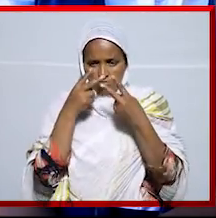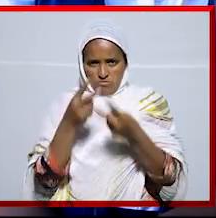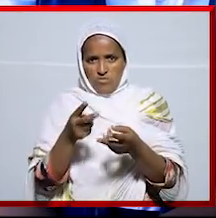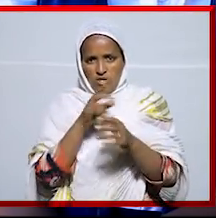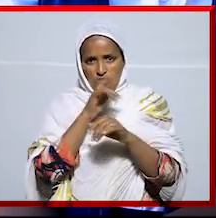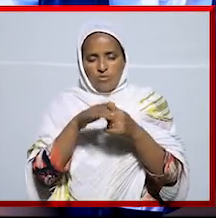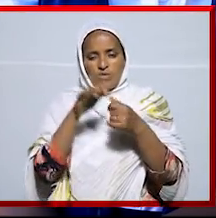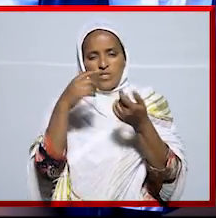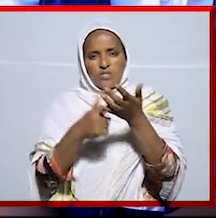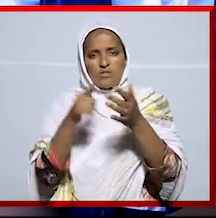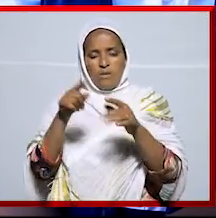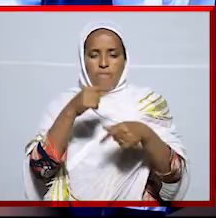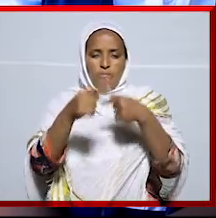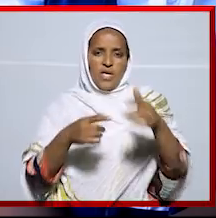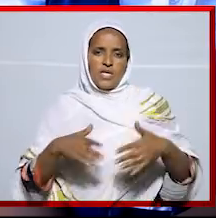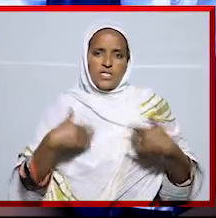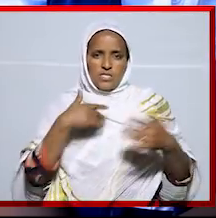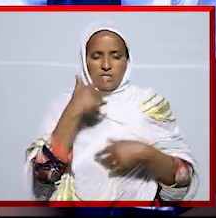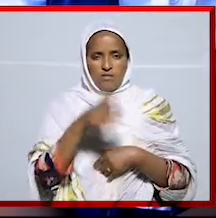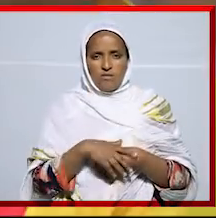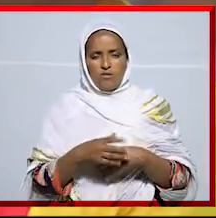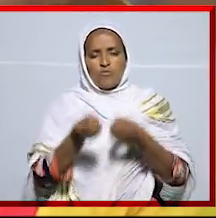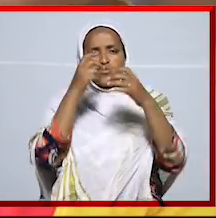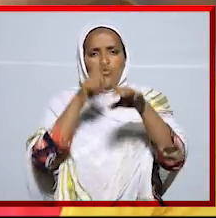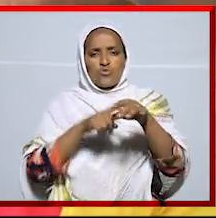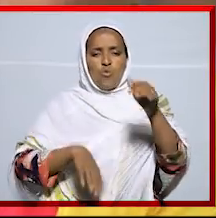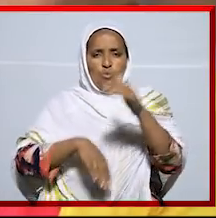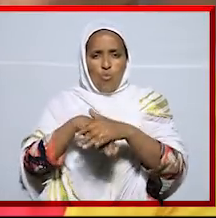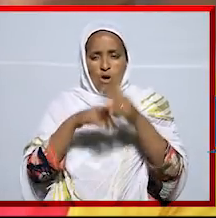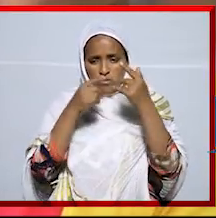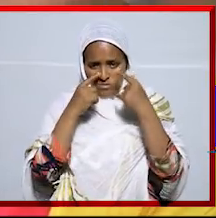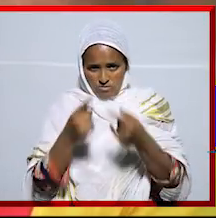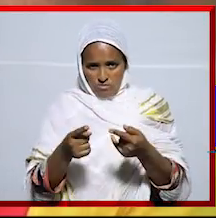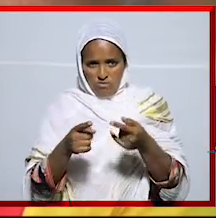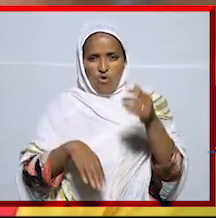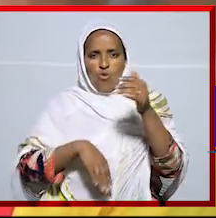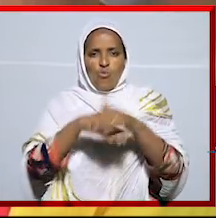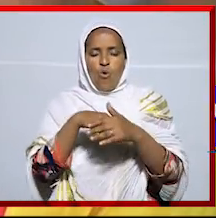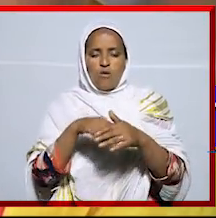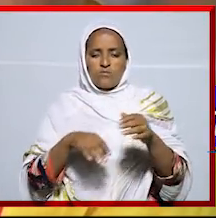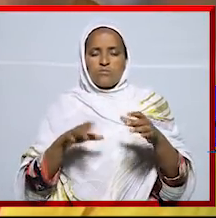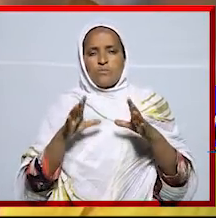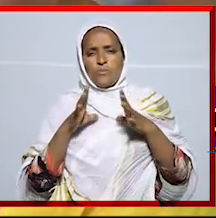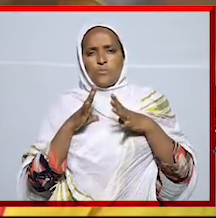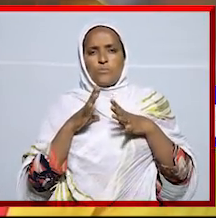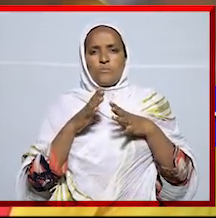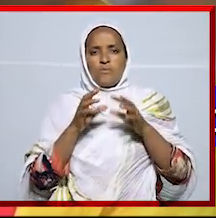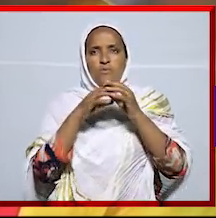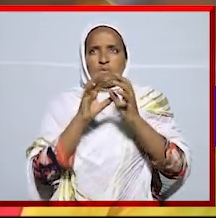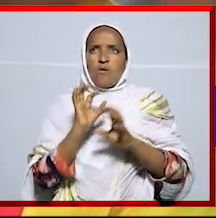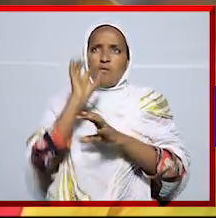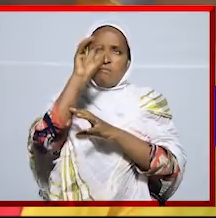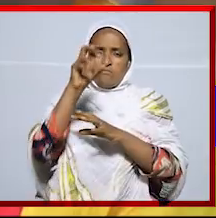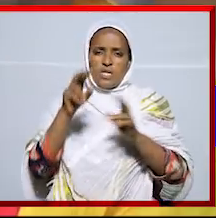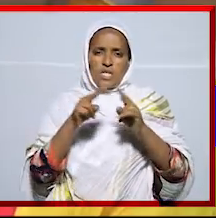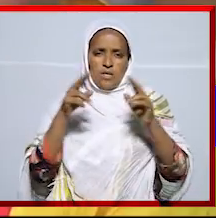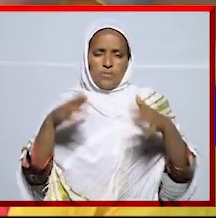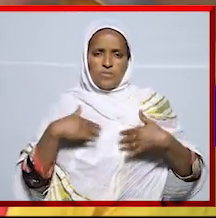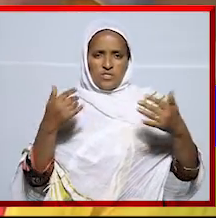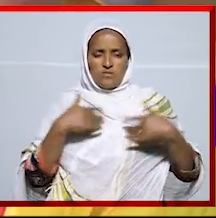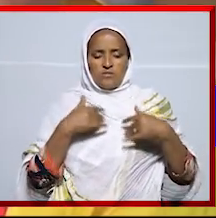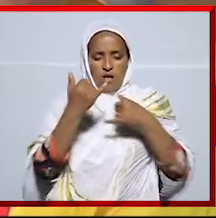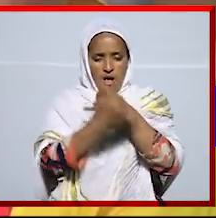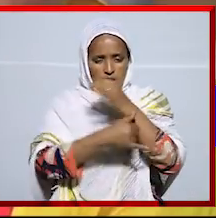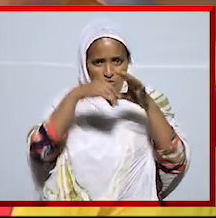አላደለው እዛ ስለሆነ እዛ መሄድ ደስ ይለኛል። እኔ ብዙ ጊዜ ኳስ በማየት ኳስ ነው የሚያዝናናኝ። ብዙ ጊዜ ፉትቦል በጣም ያዝናናኛል።